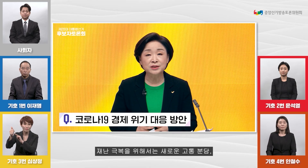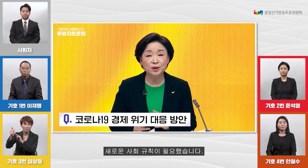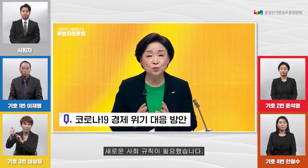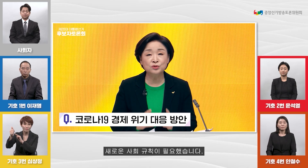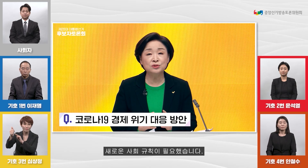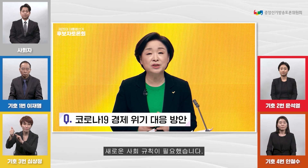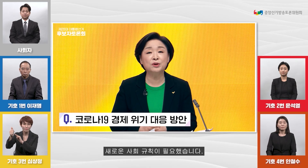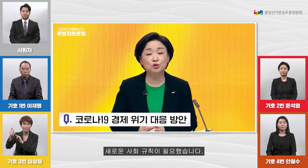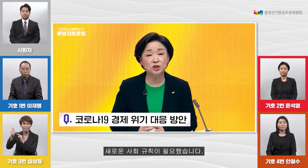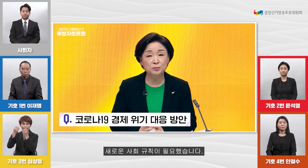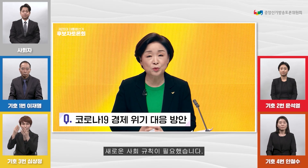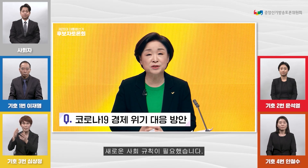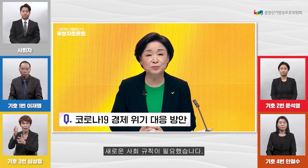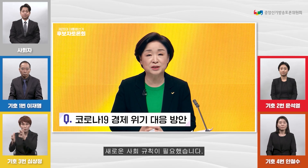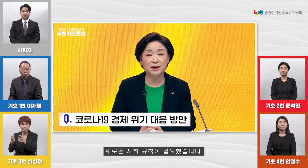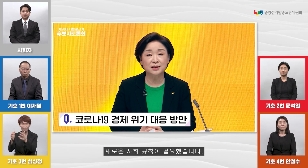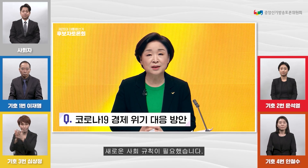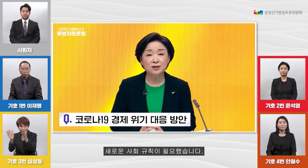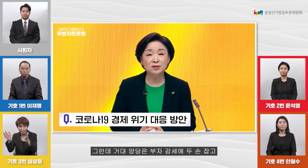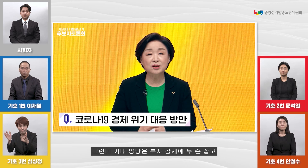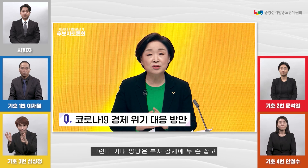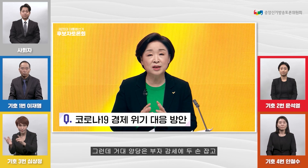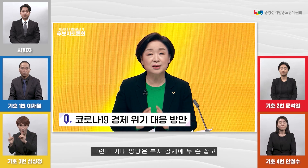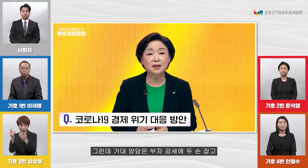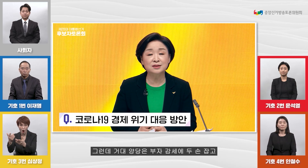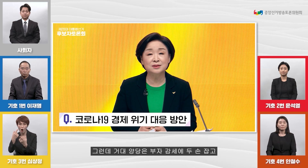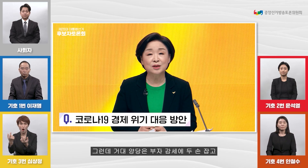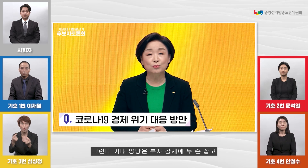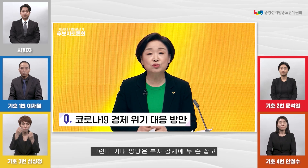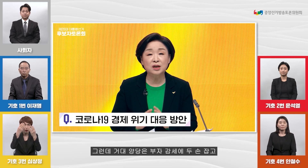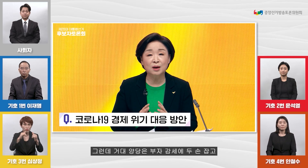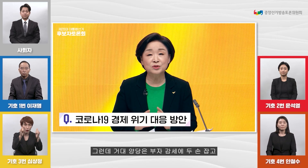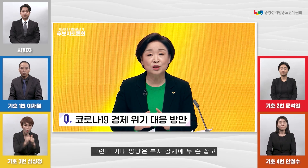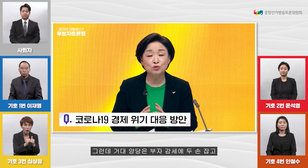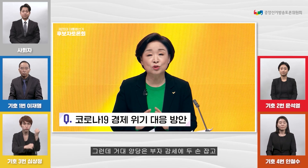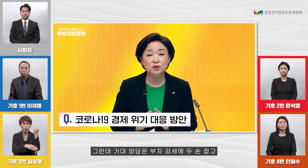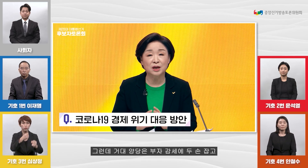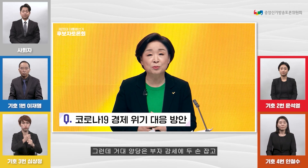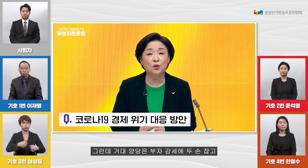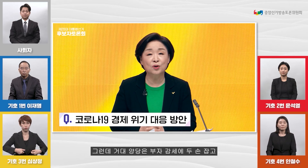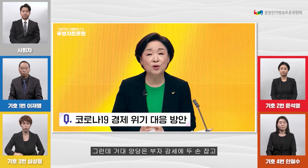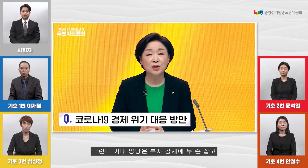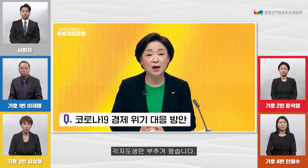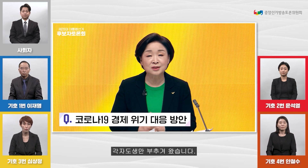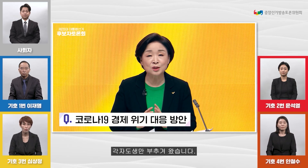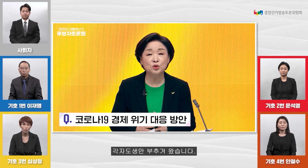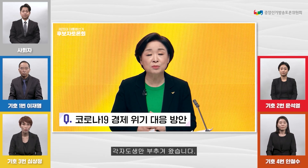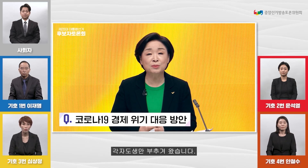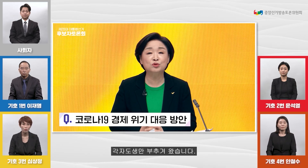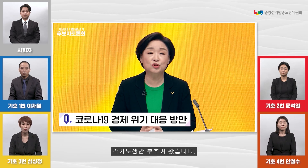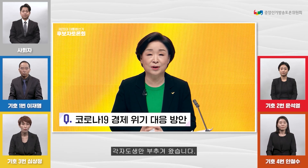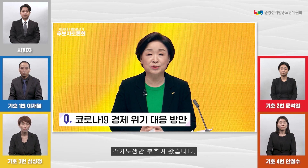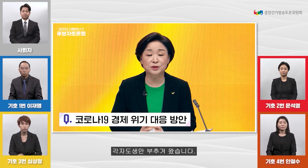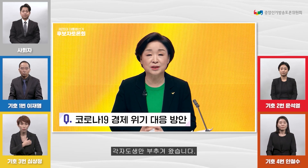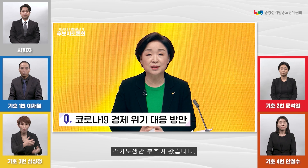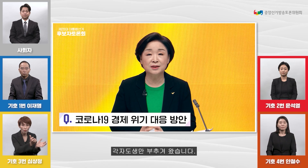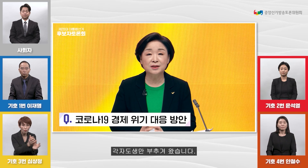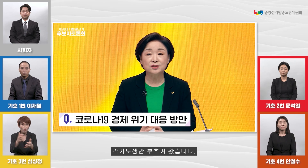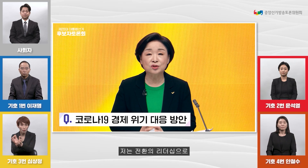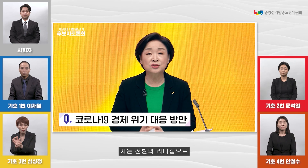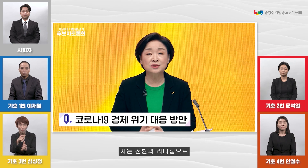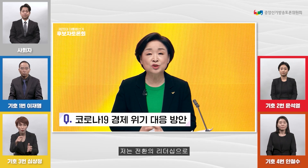고통분담, 새로운 사회규칙이 필요했습니다. 그런데 거대 양당은 부자 감세에 두 손 잡고 각자 도생만 부추겨